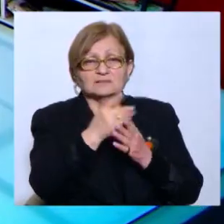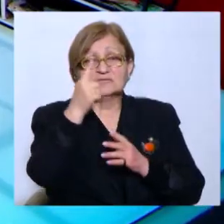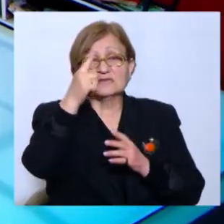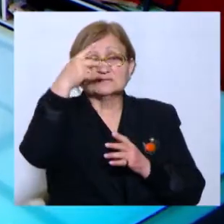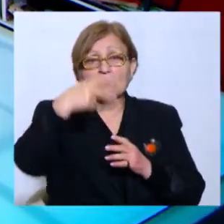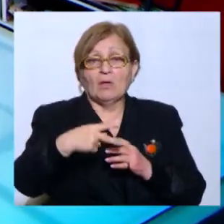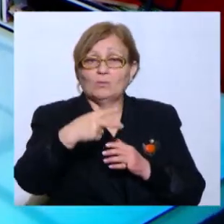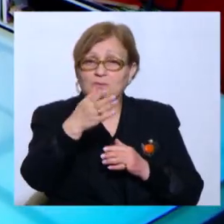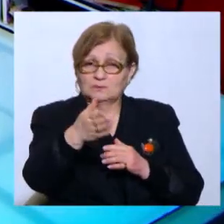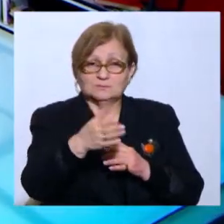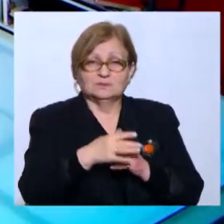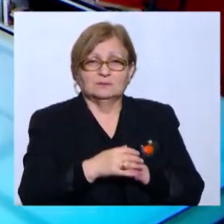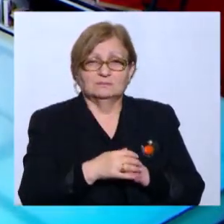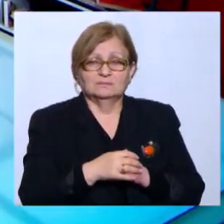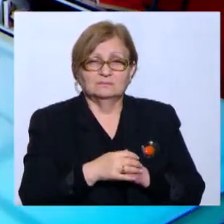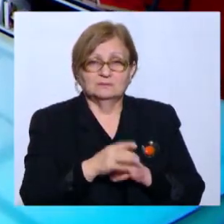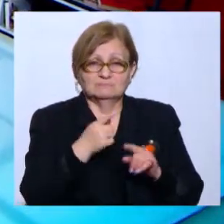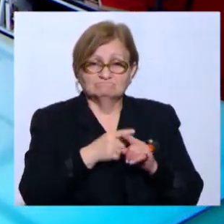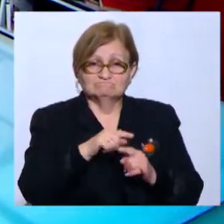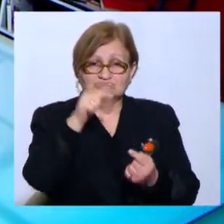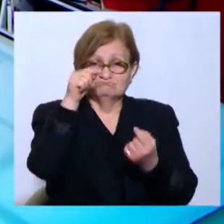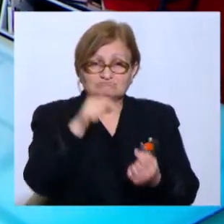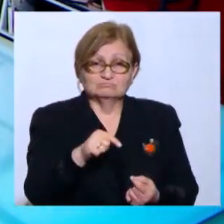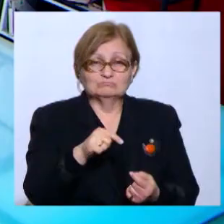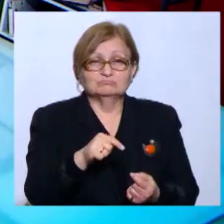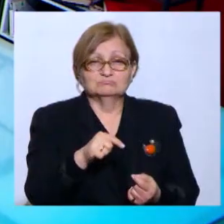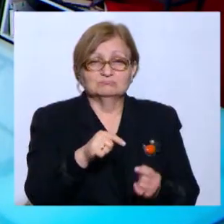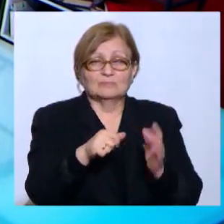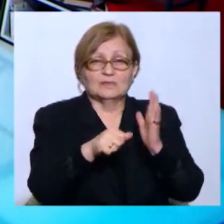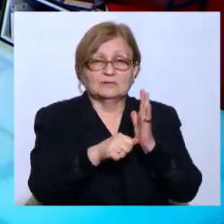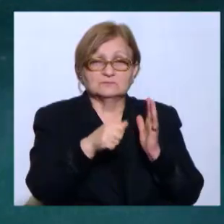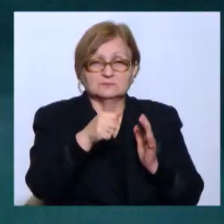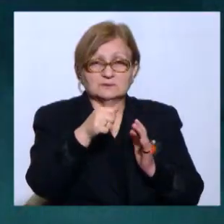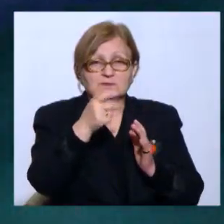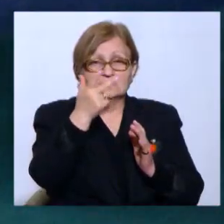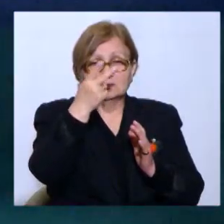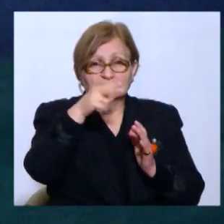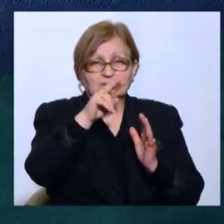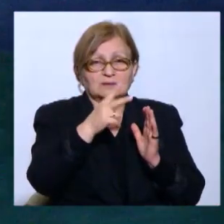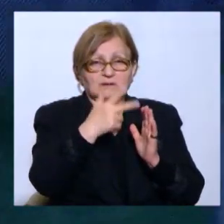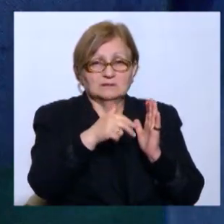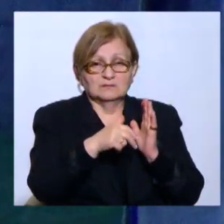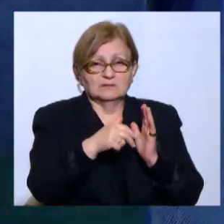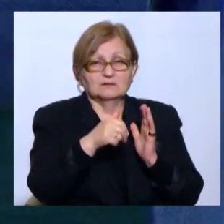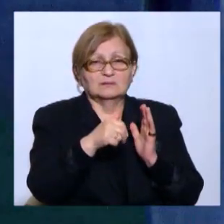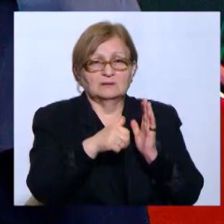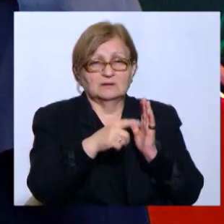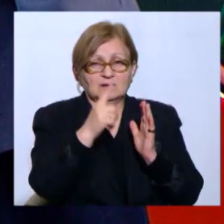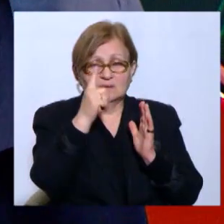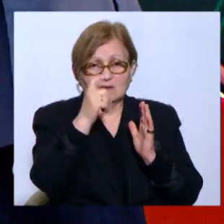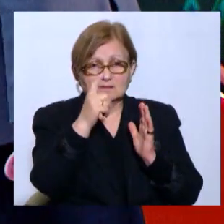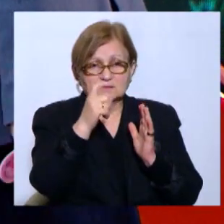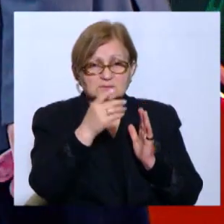უნდა გახსოვდეთ. და შესაბამისად ვიღებთ, რომ 6-ის კვადრატი არის 36, 6-ის კვადრატი არის 64, გამოდის